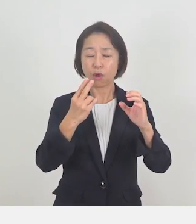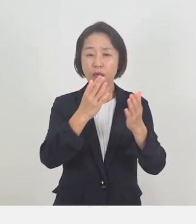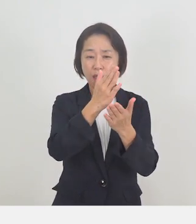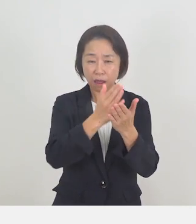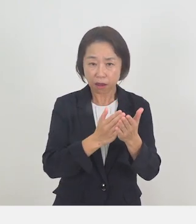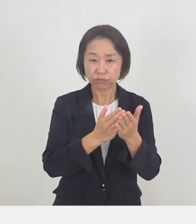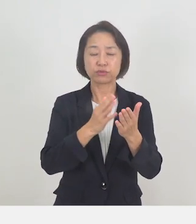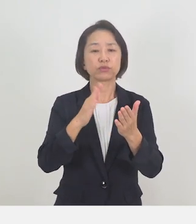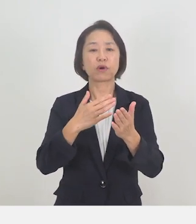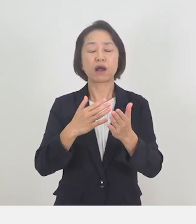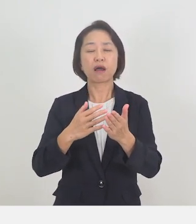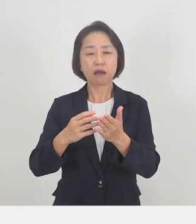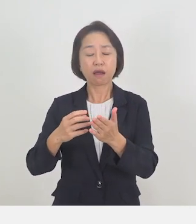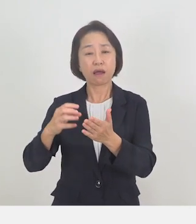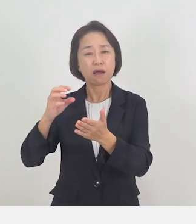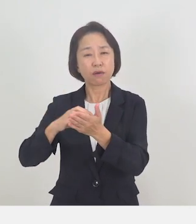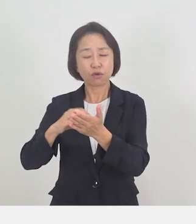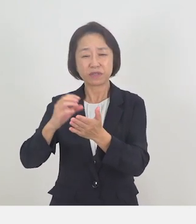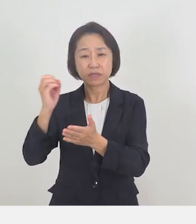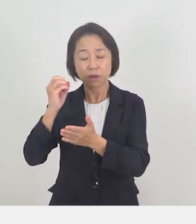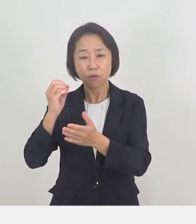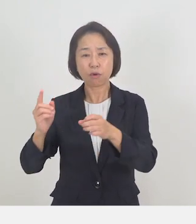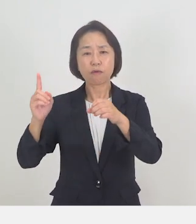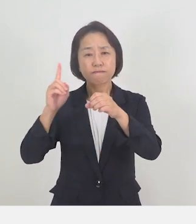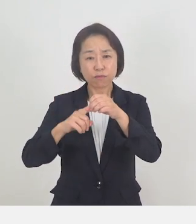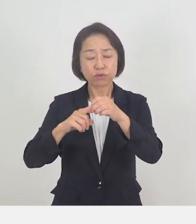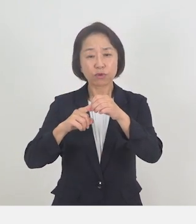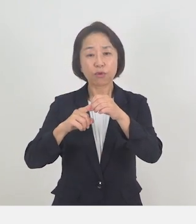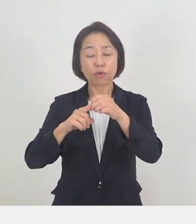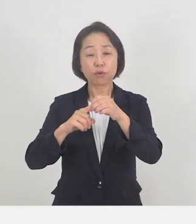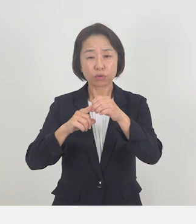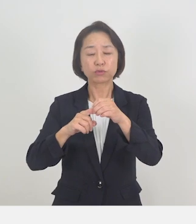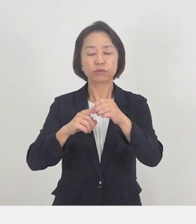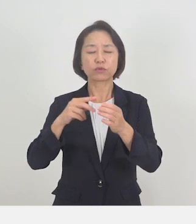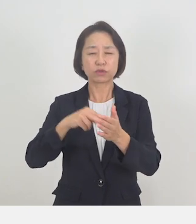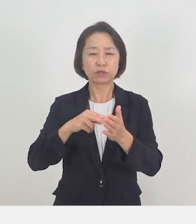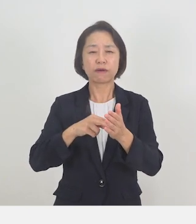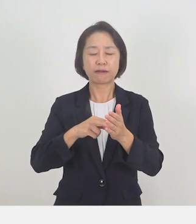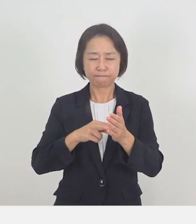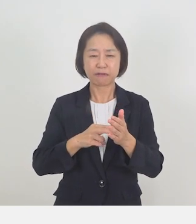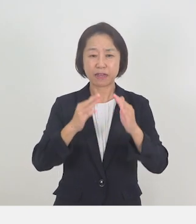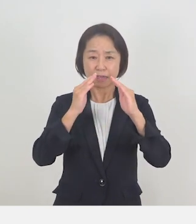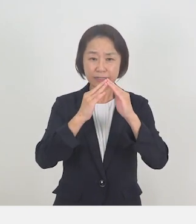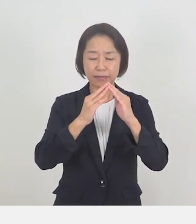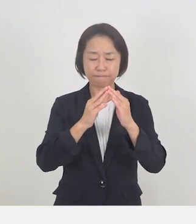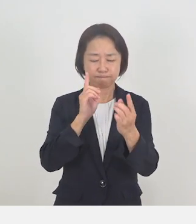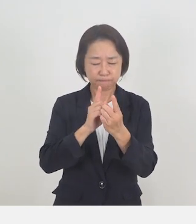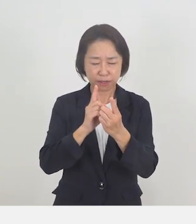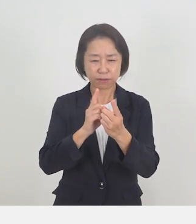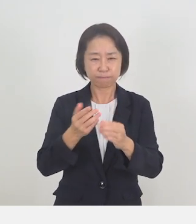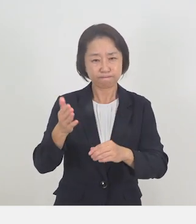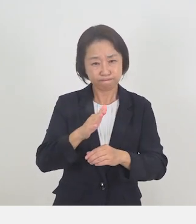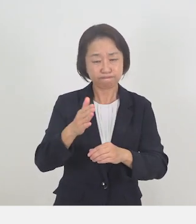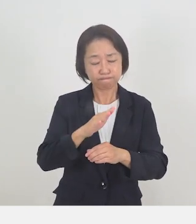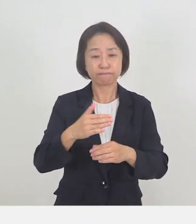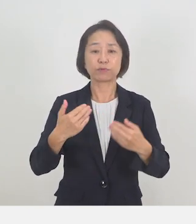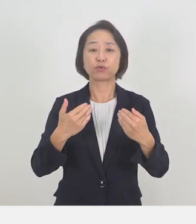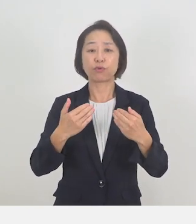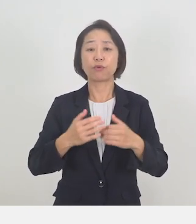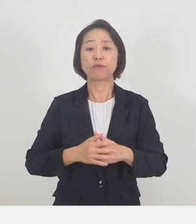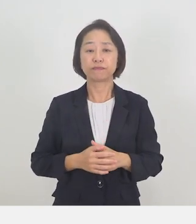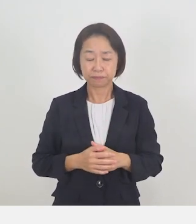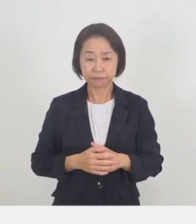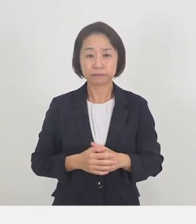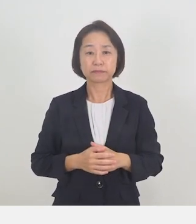と住宅は特に対策を強化しなくてはならない部門となりますここからは